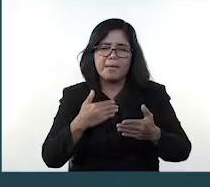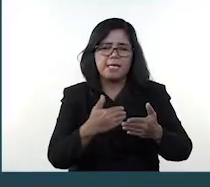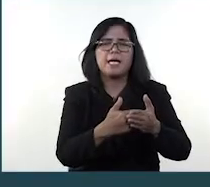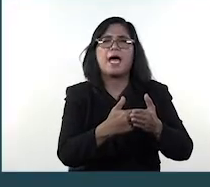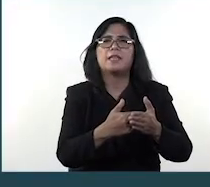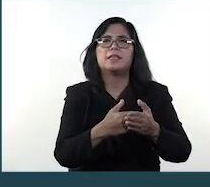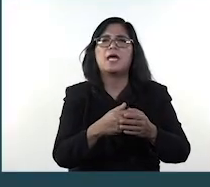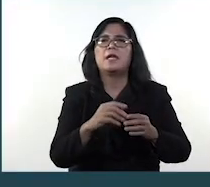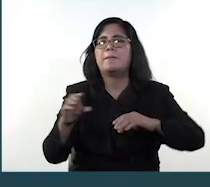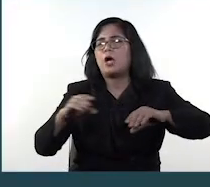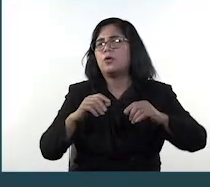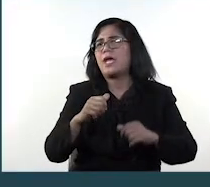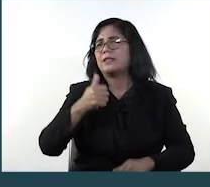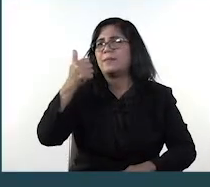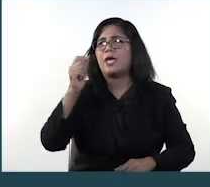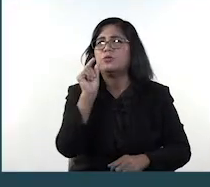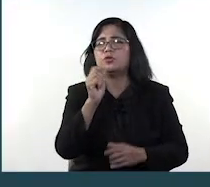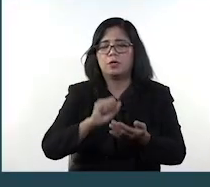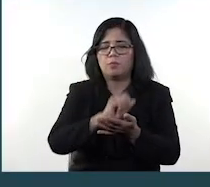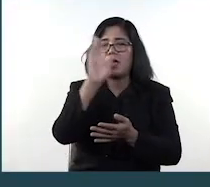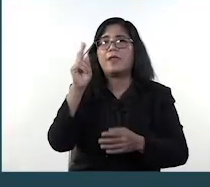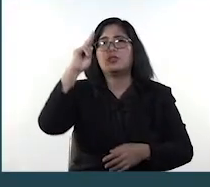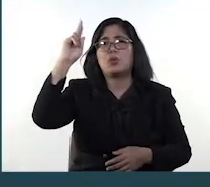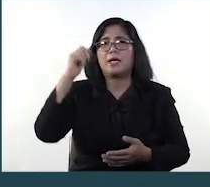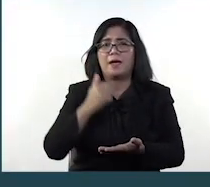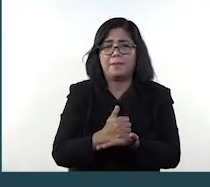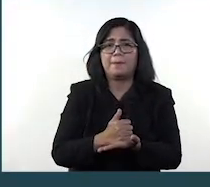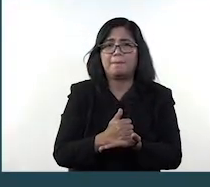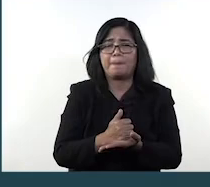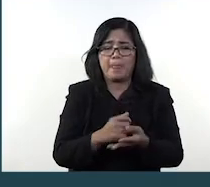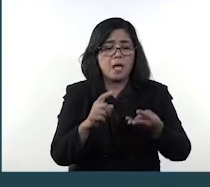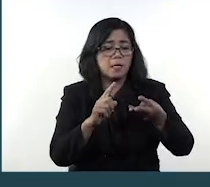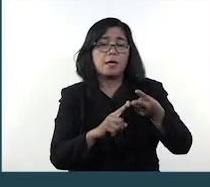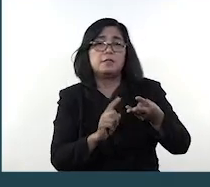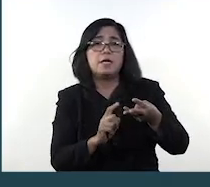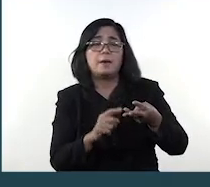kemuliaan Tuhan haleluya yang ketiga Hai dengan menjadi prajurit